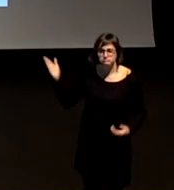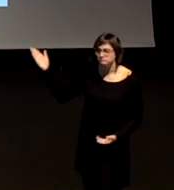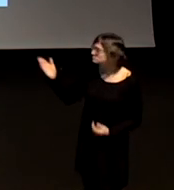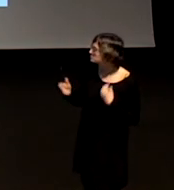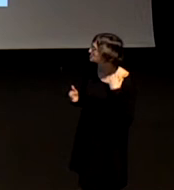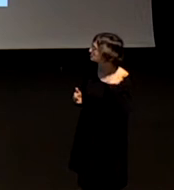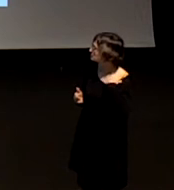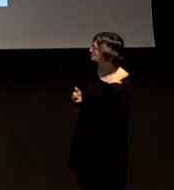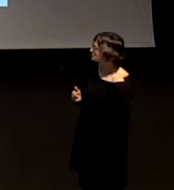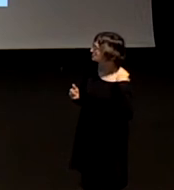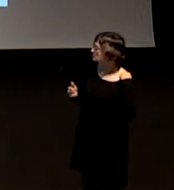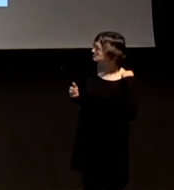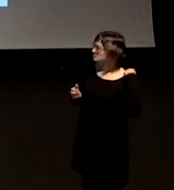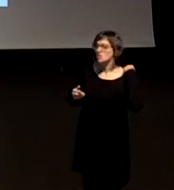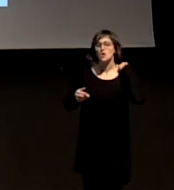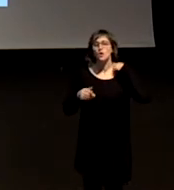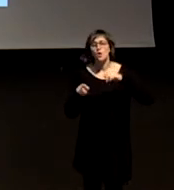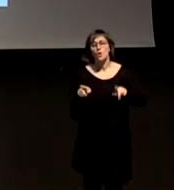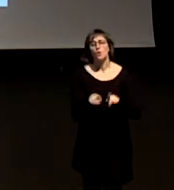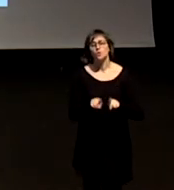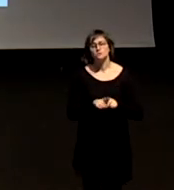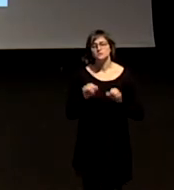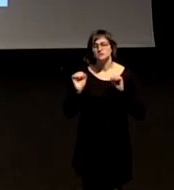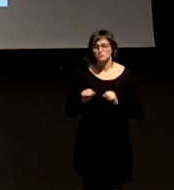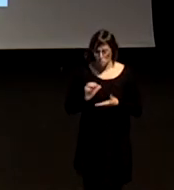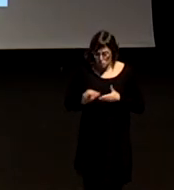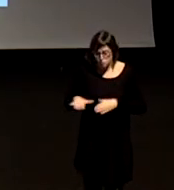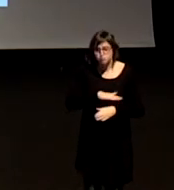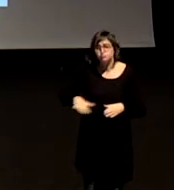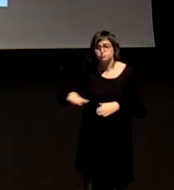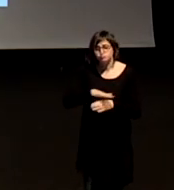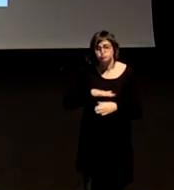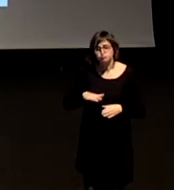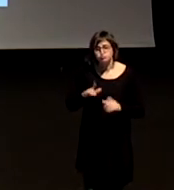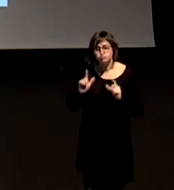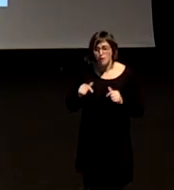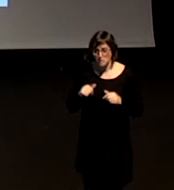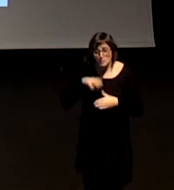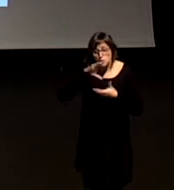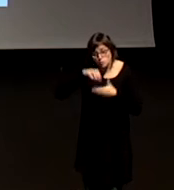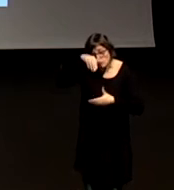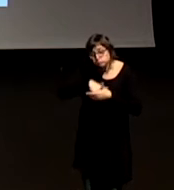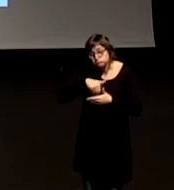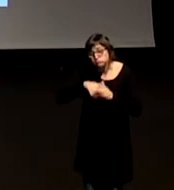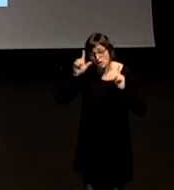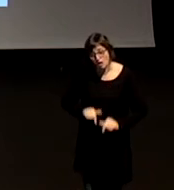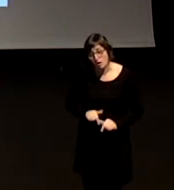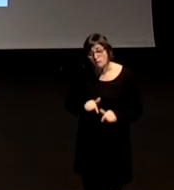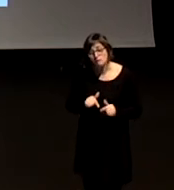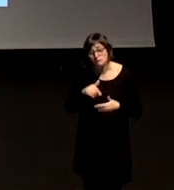tu prends le peut la trouver aussi en périphérie de toulouse où ou même d'un toulouse sur certains endroits